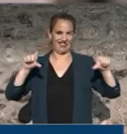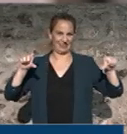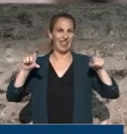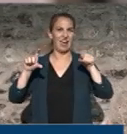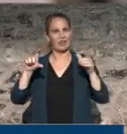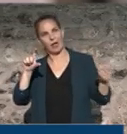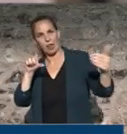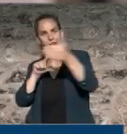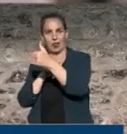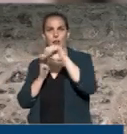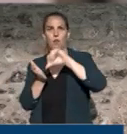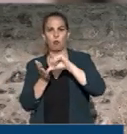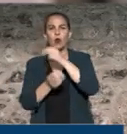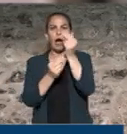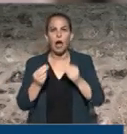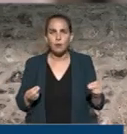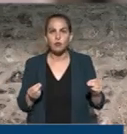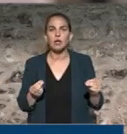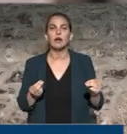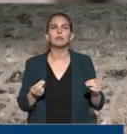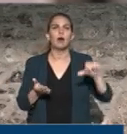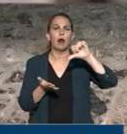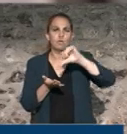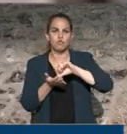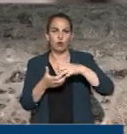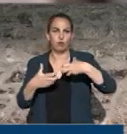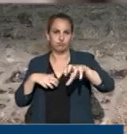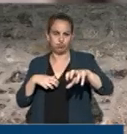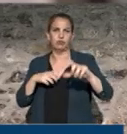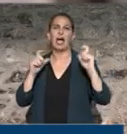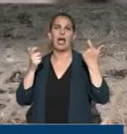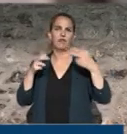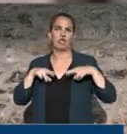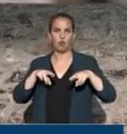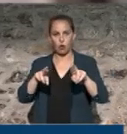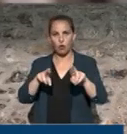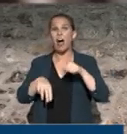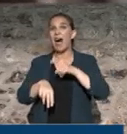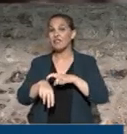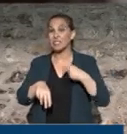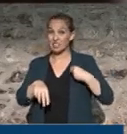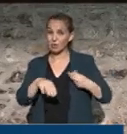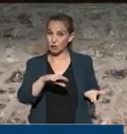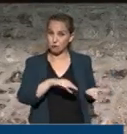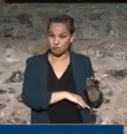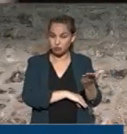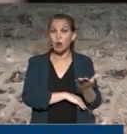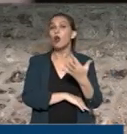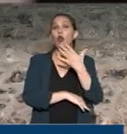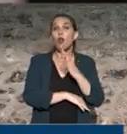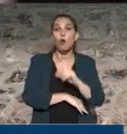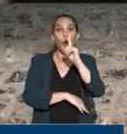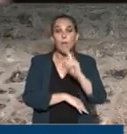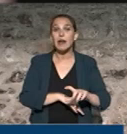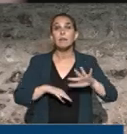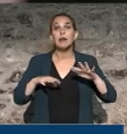της διχοτόμησης της πόλης από τον αυτοκινητόδρομο. Σκοπός της προσφυγής, σύμφωνα με το Δήμο, είναι να πραγματοποιηθεί η